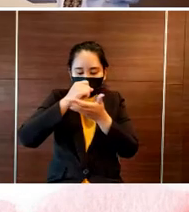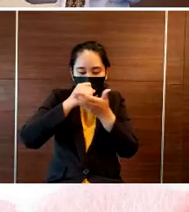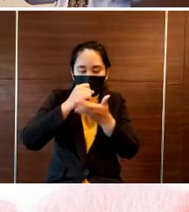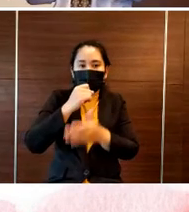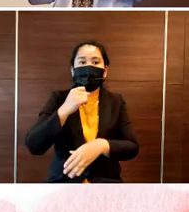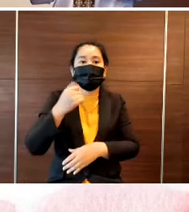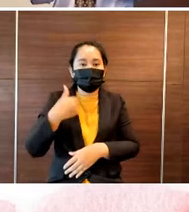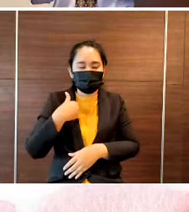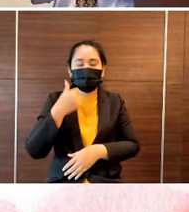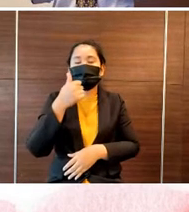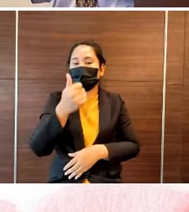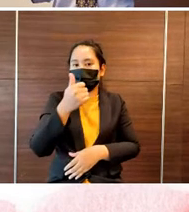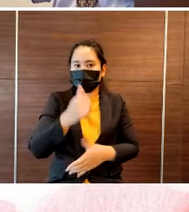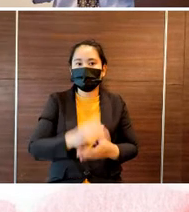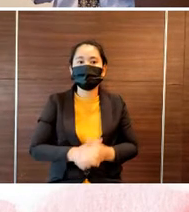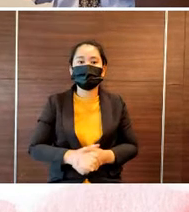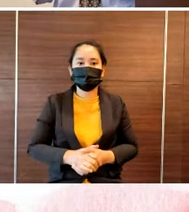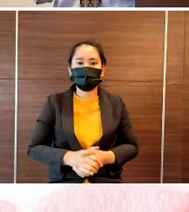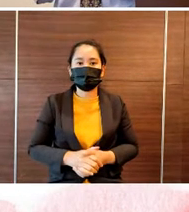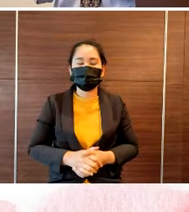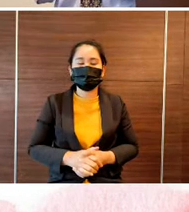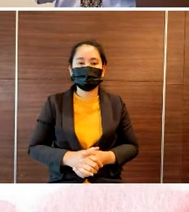ะครับนะ